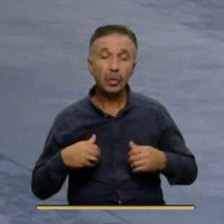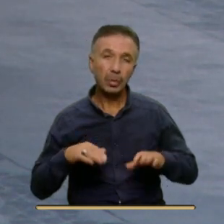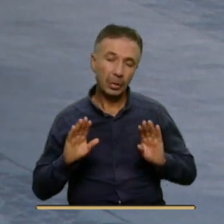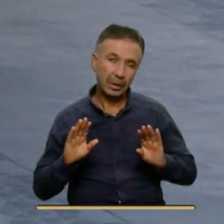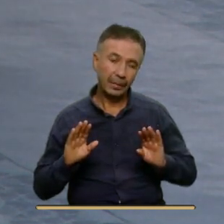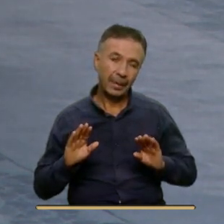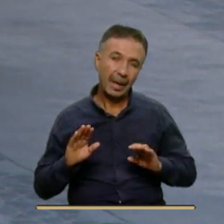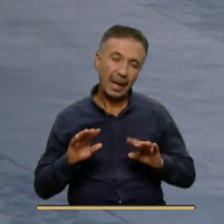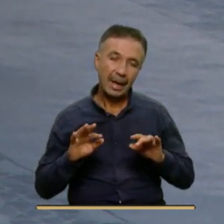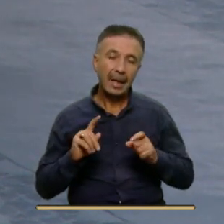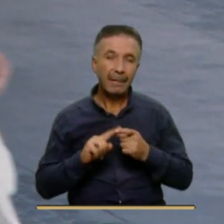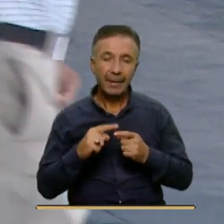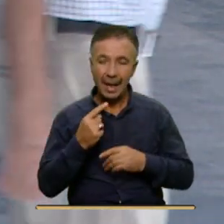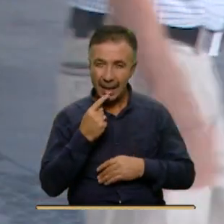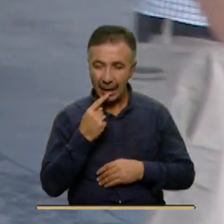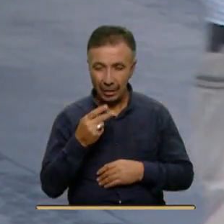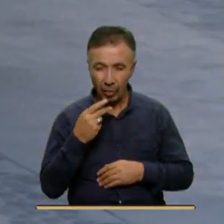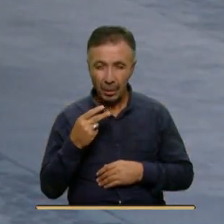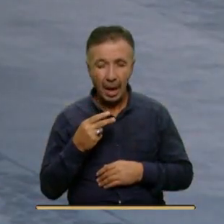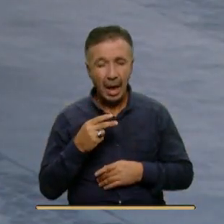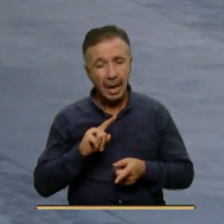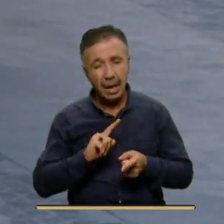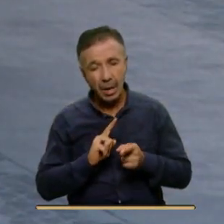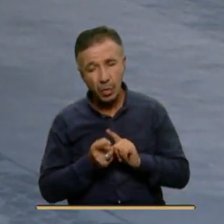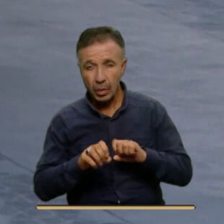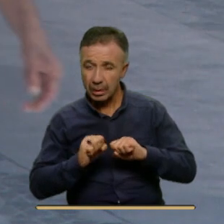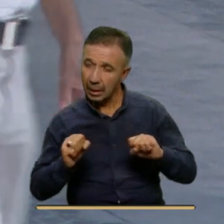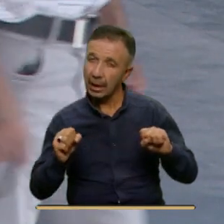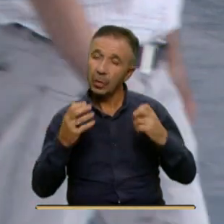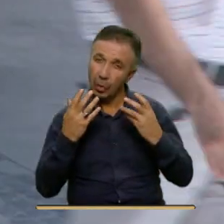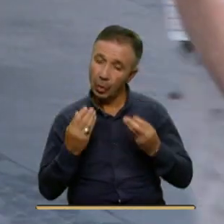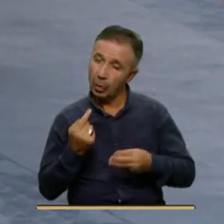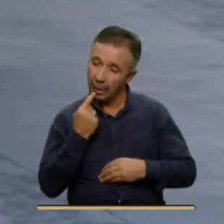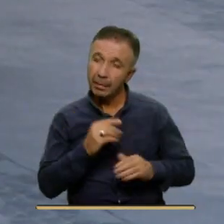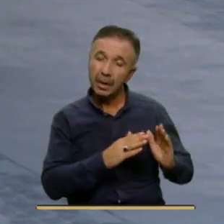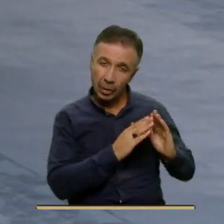ve dilinden bana her türlü zarar gelebilir diye bir